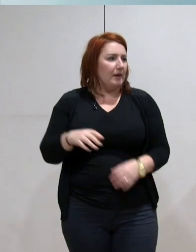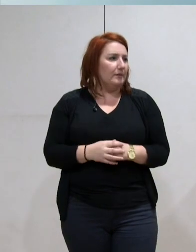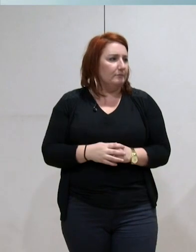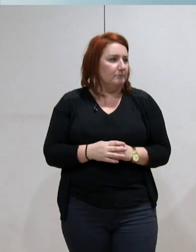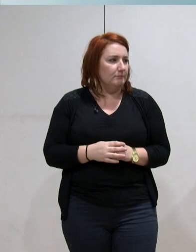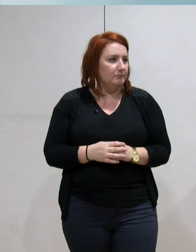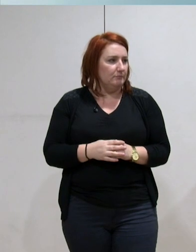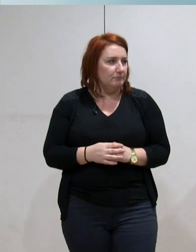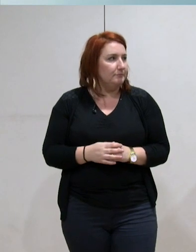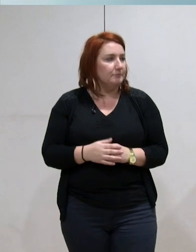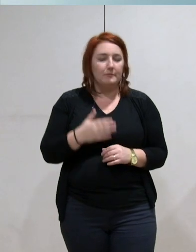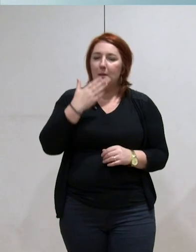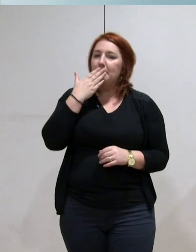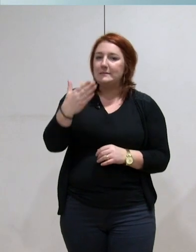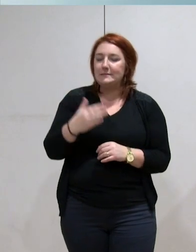Tavel